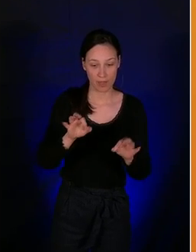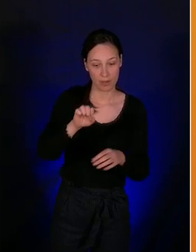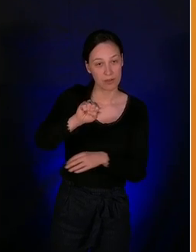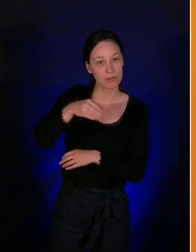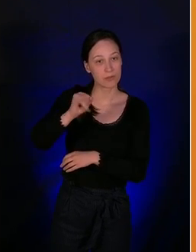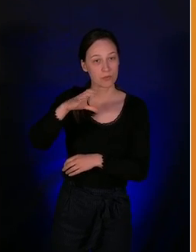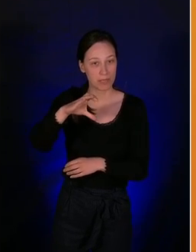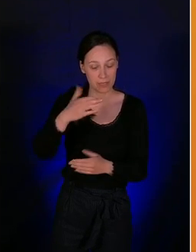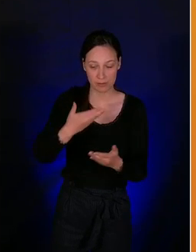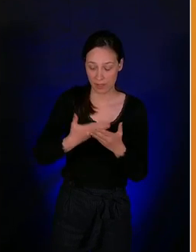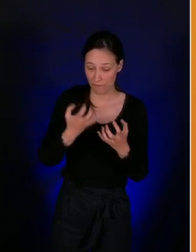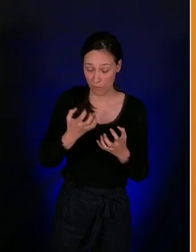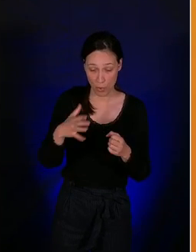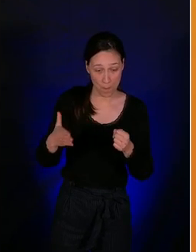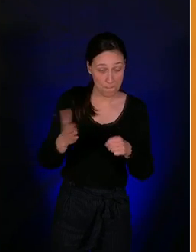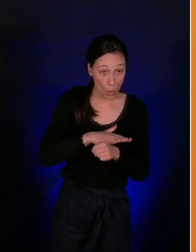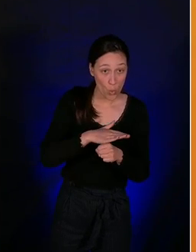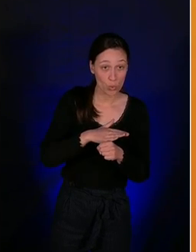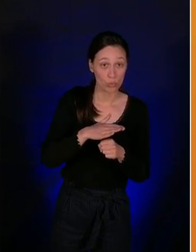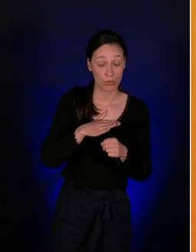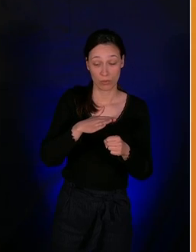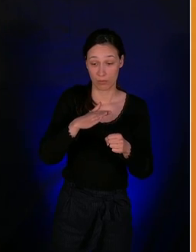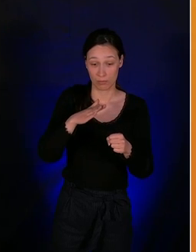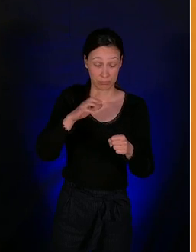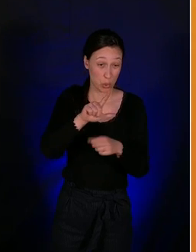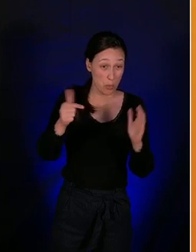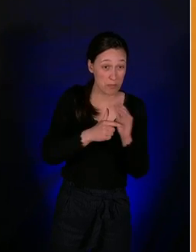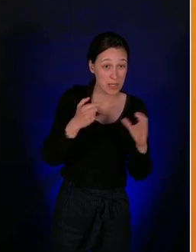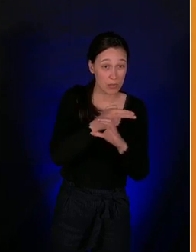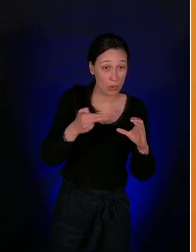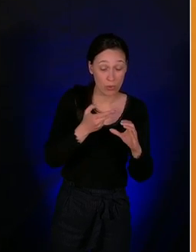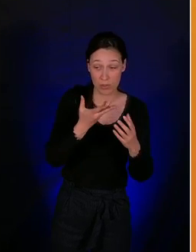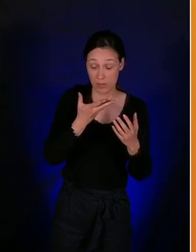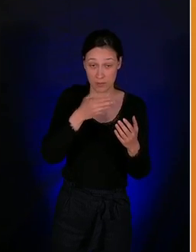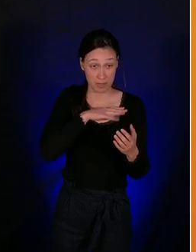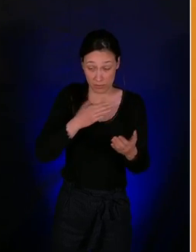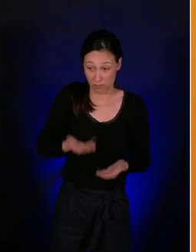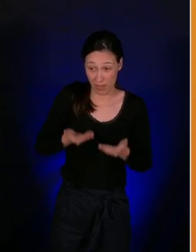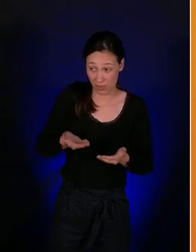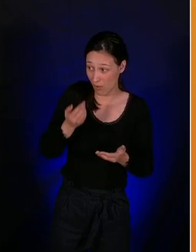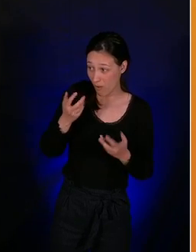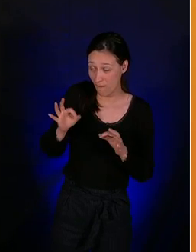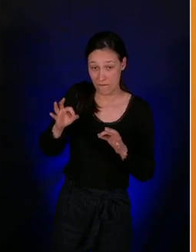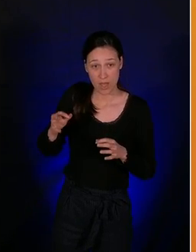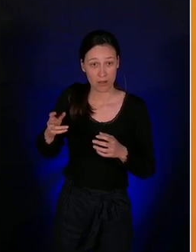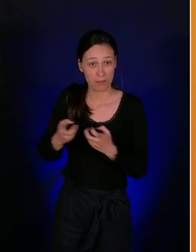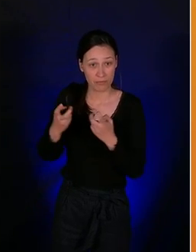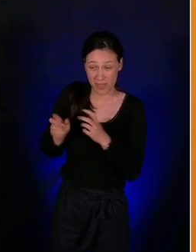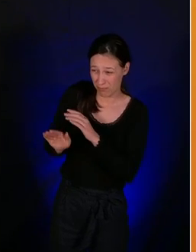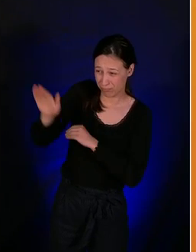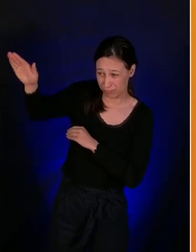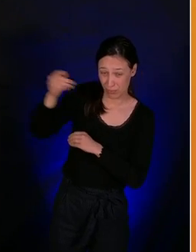nos repères revendicatifs, ce qui peut sembler insuffisant au vu de la conjoncture actuelle. Nous avons eu quelques amendements demandant